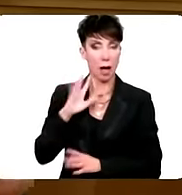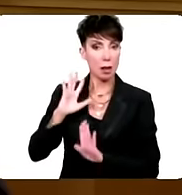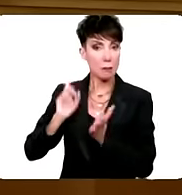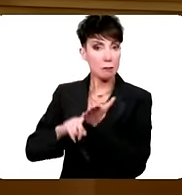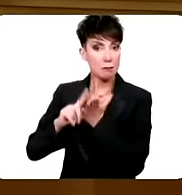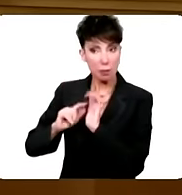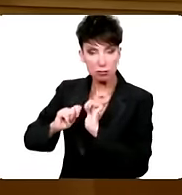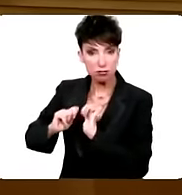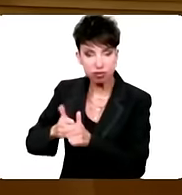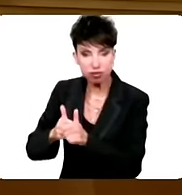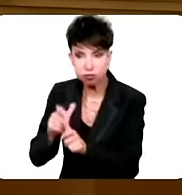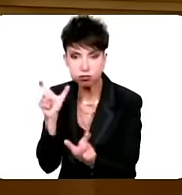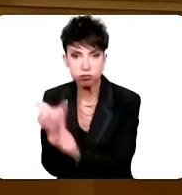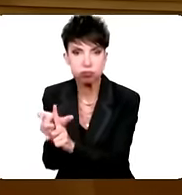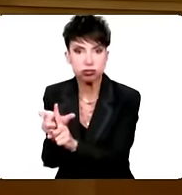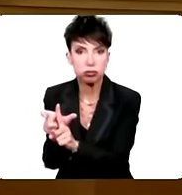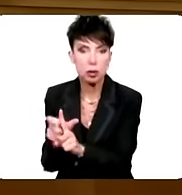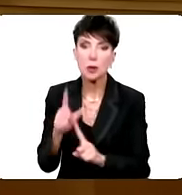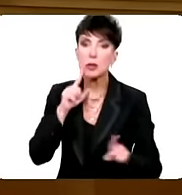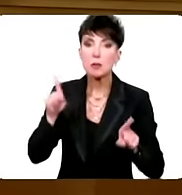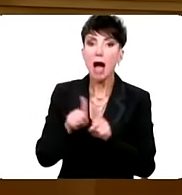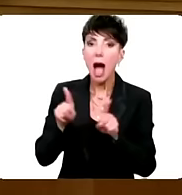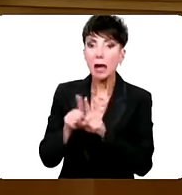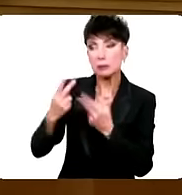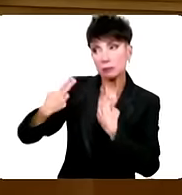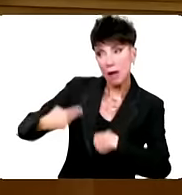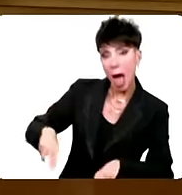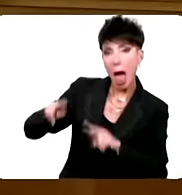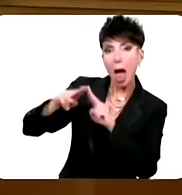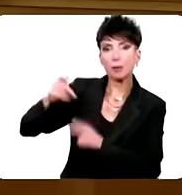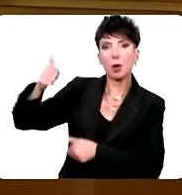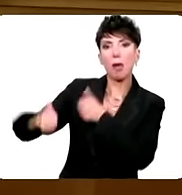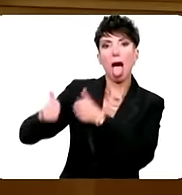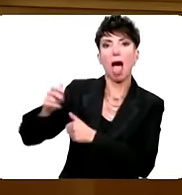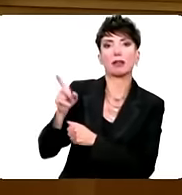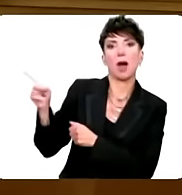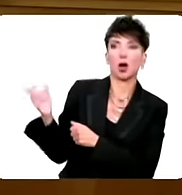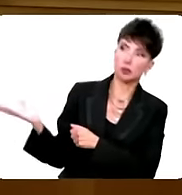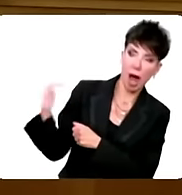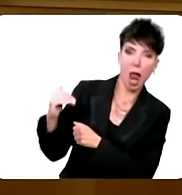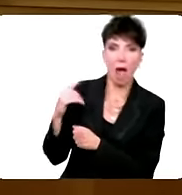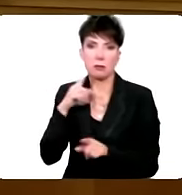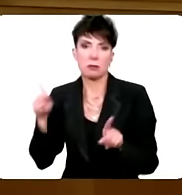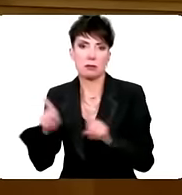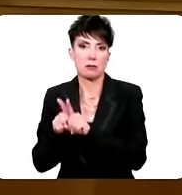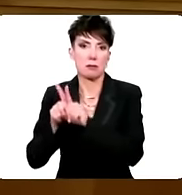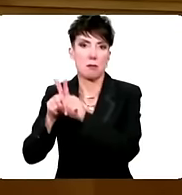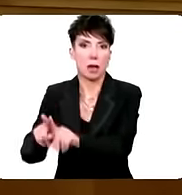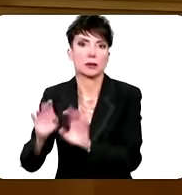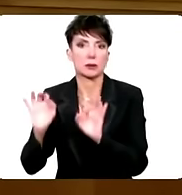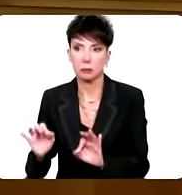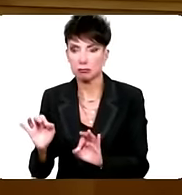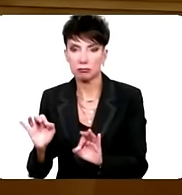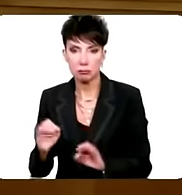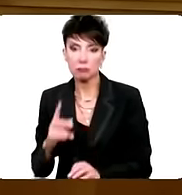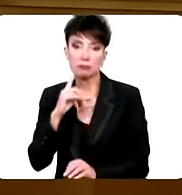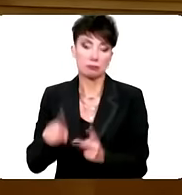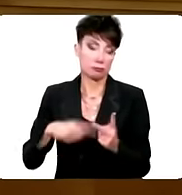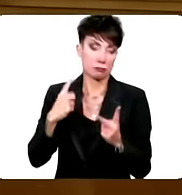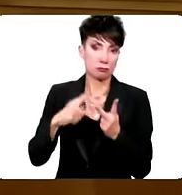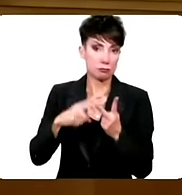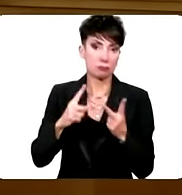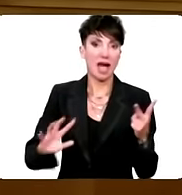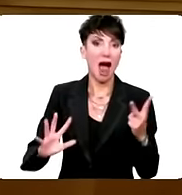δεν είναι μόνο δικιά μας δουλειά να το κάνουμε αυτό. Και φυσικά ακόμα μεγαλύτερη έμφαση στην ανάπτυξη και στο διαθέσιμο εισόδημα, το